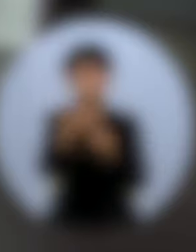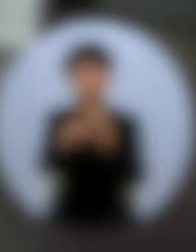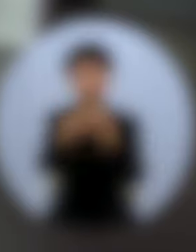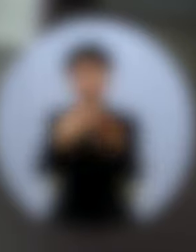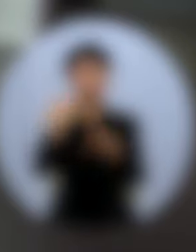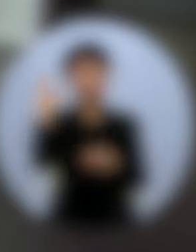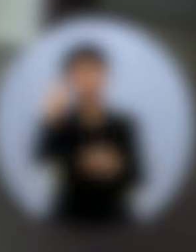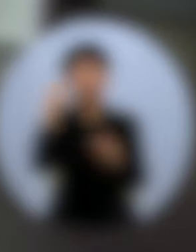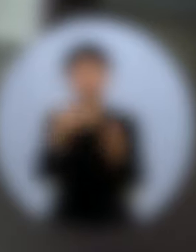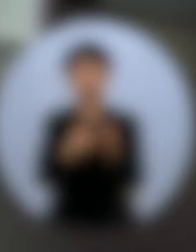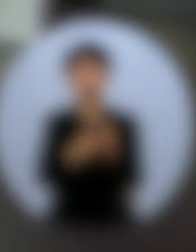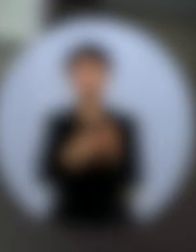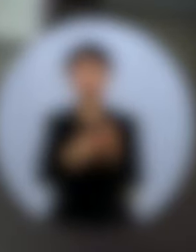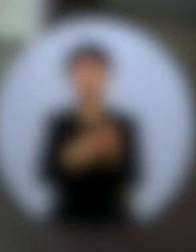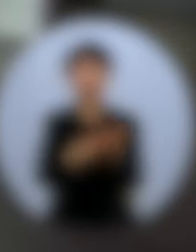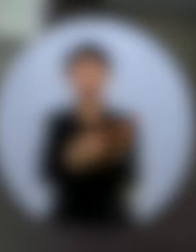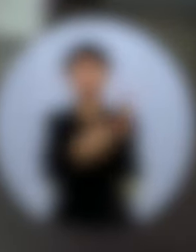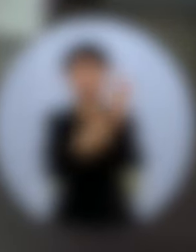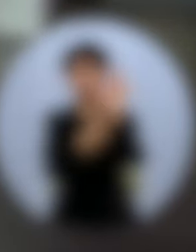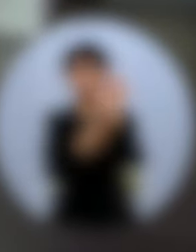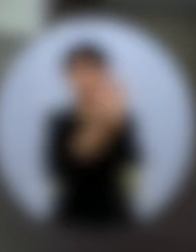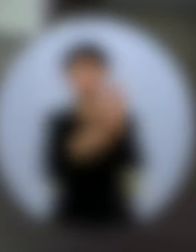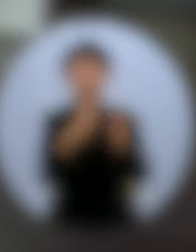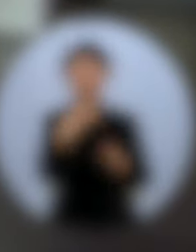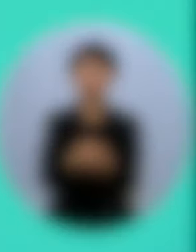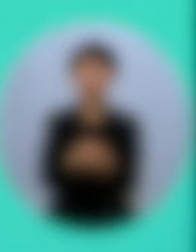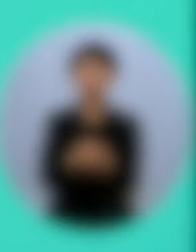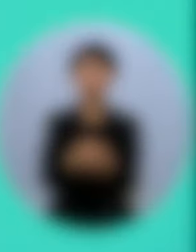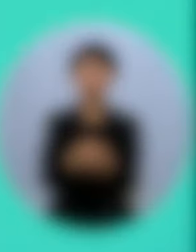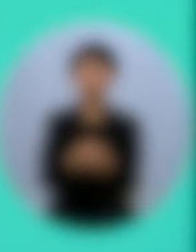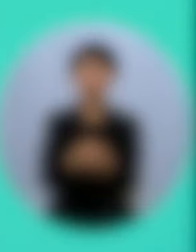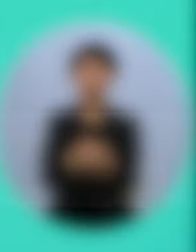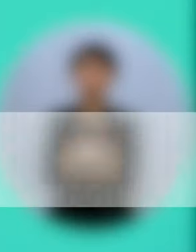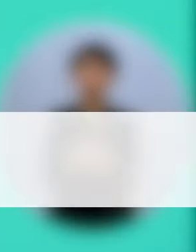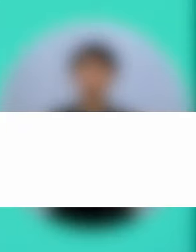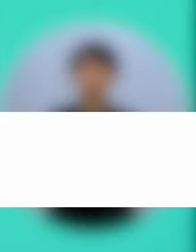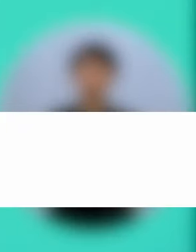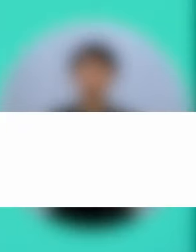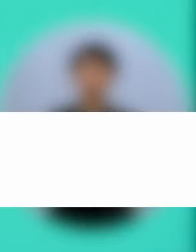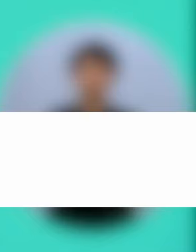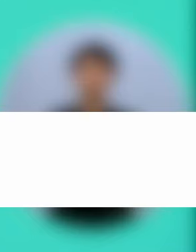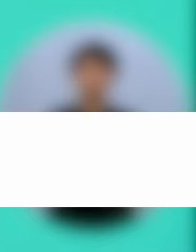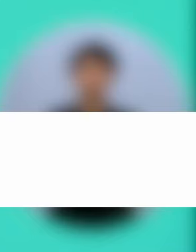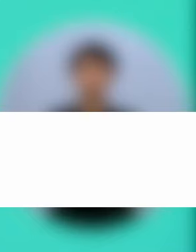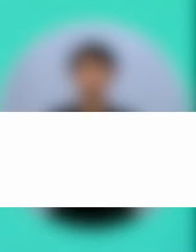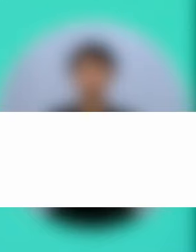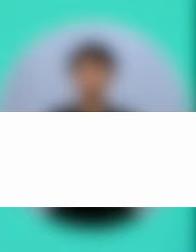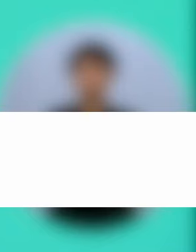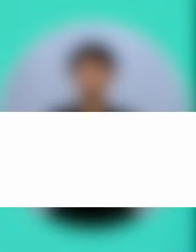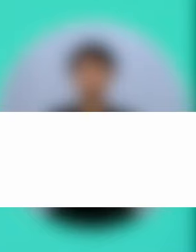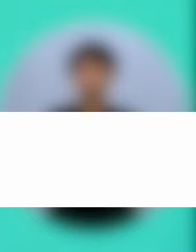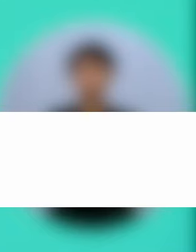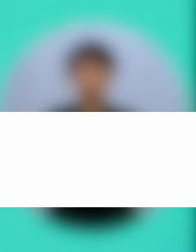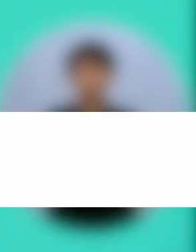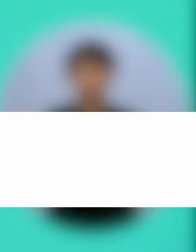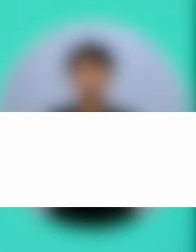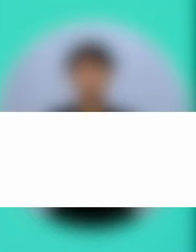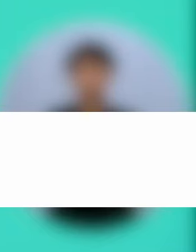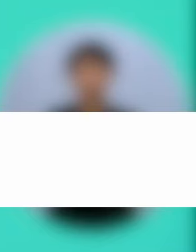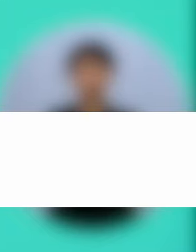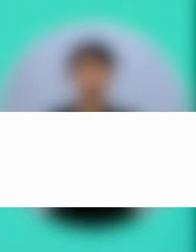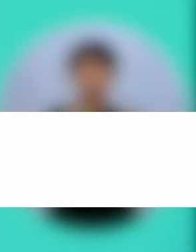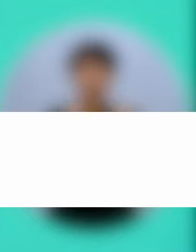그러나 대책 없는 공약이라는 비난도 이어집니다. 그래서 대책이 뭔가요? 주얼리